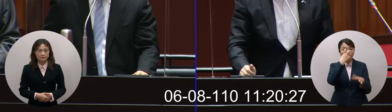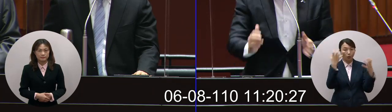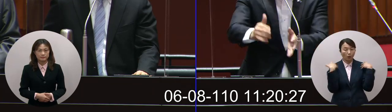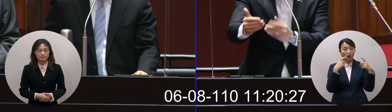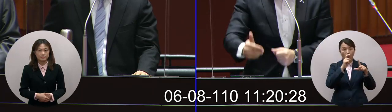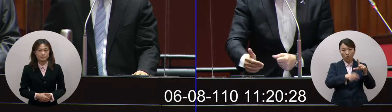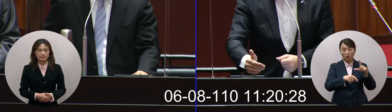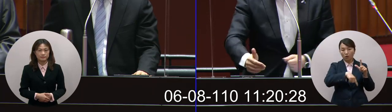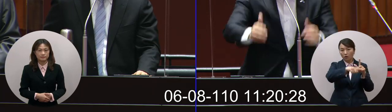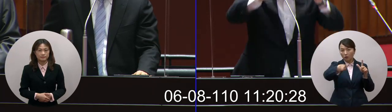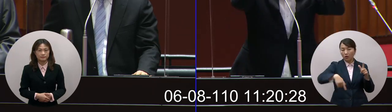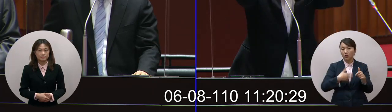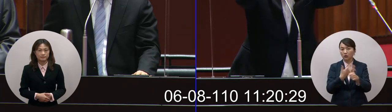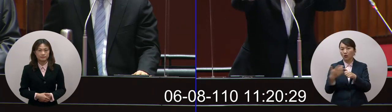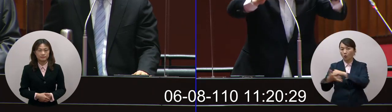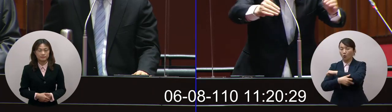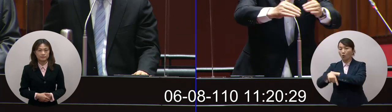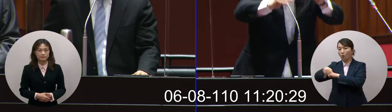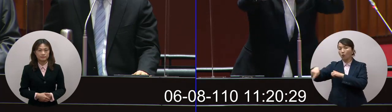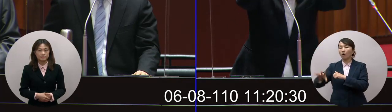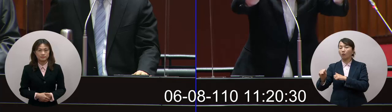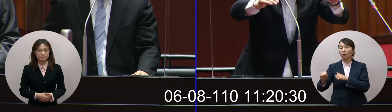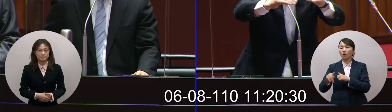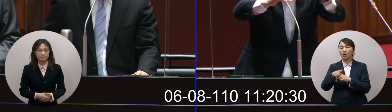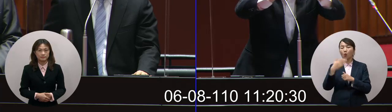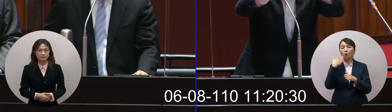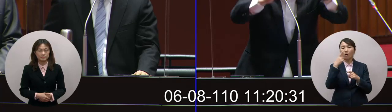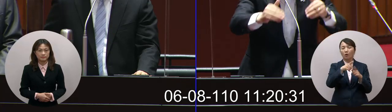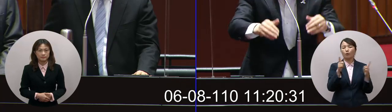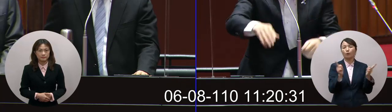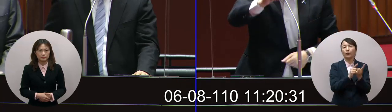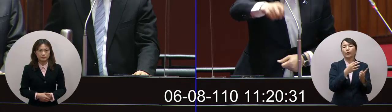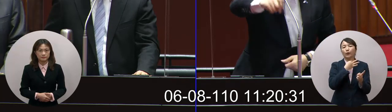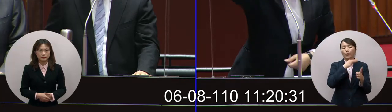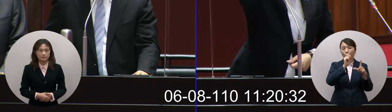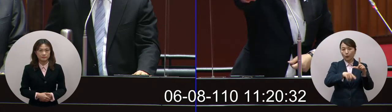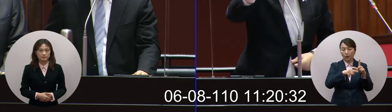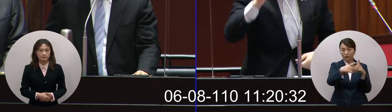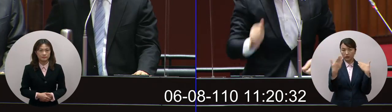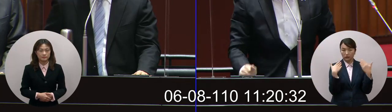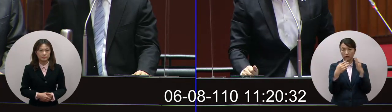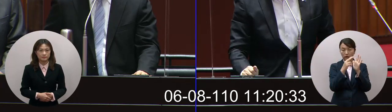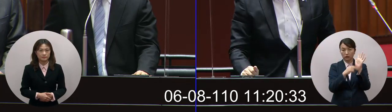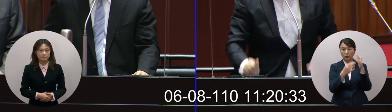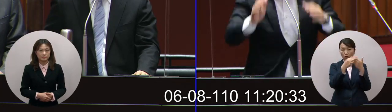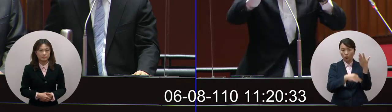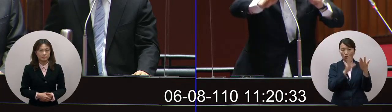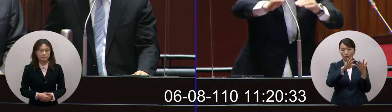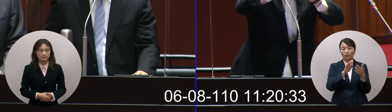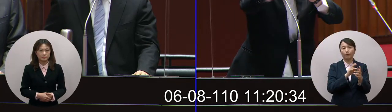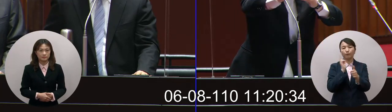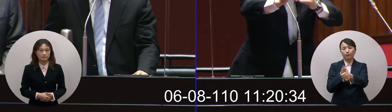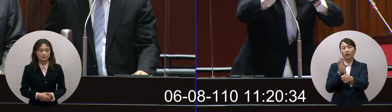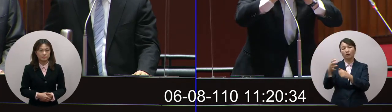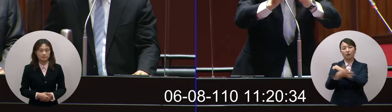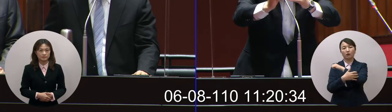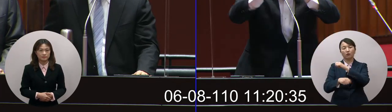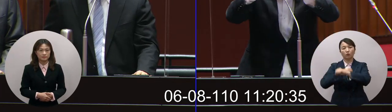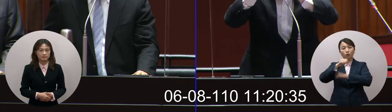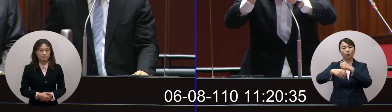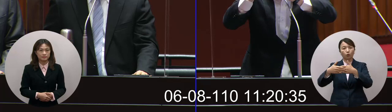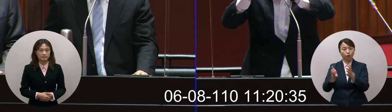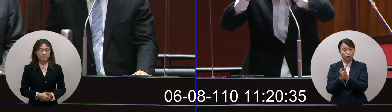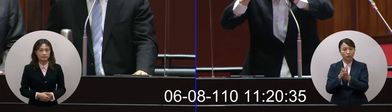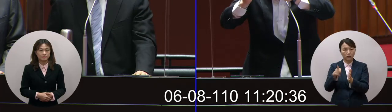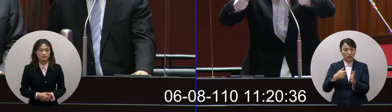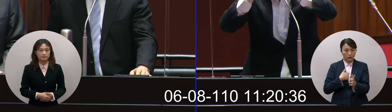企业啊，你也没有发给劳工，你只要受困者的企业确认之后，你可以依给劳动部啊，来劳动部这些，事实上